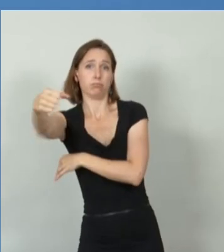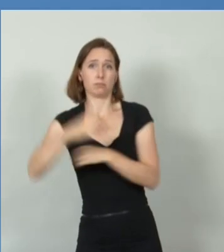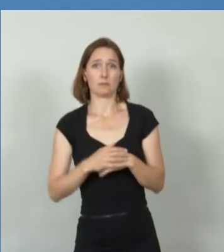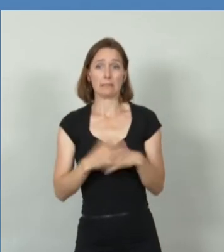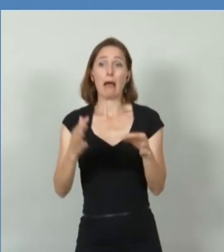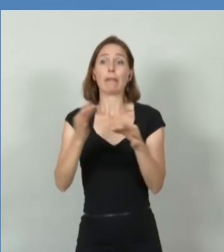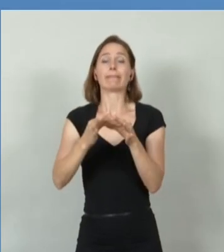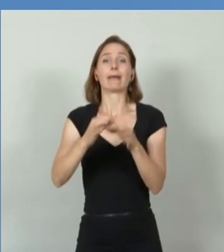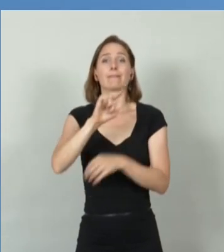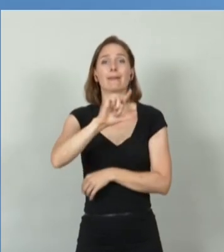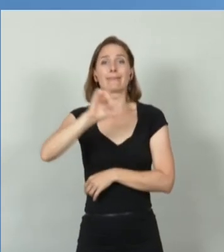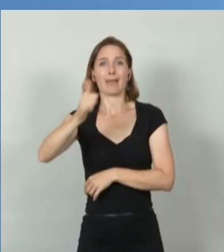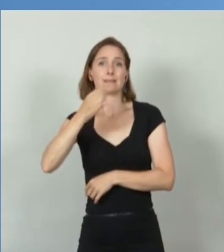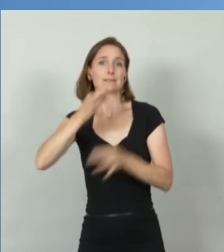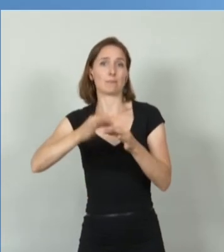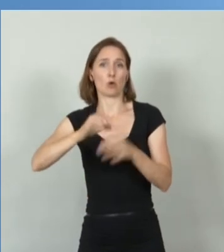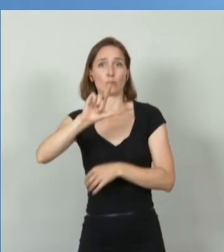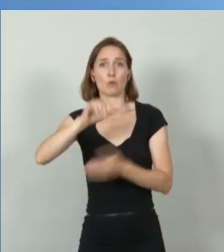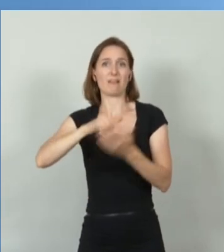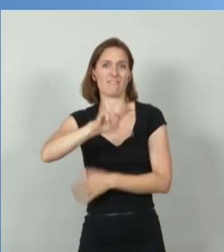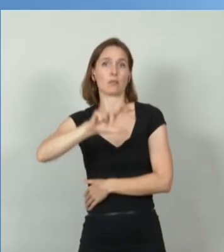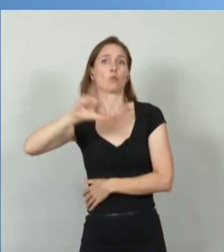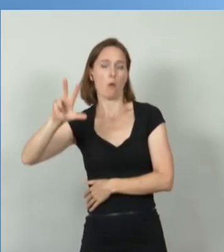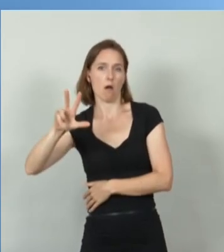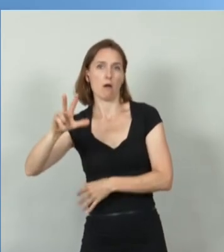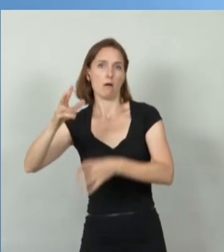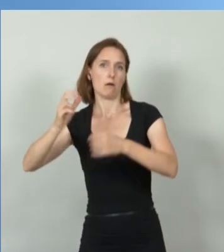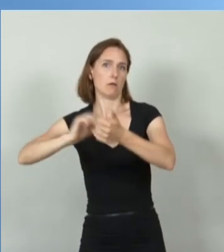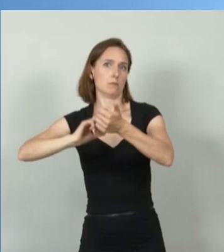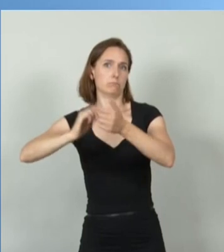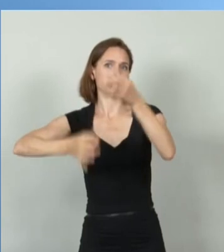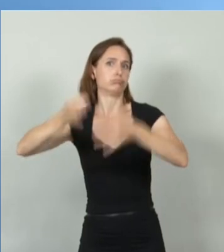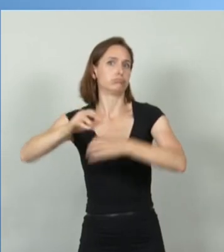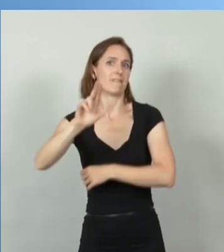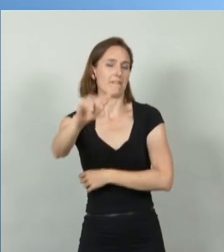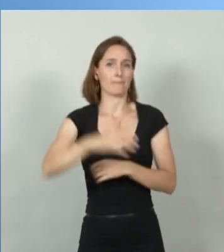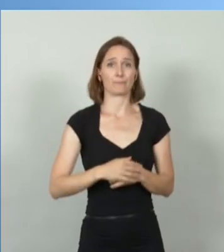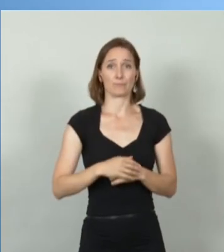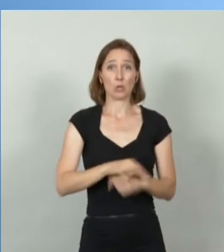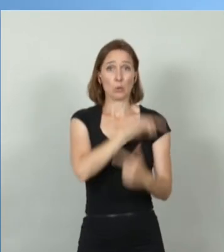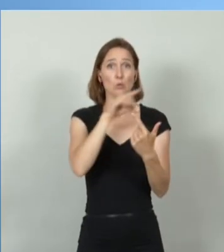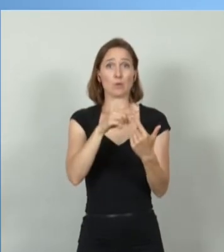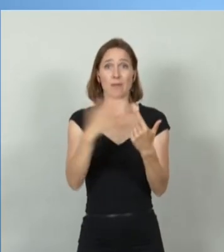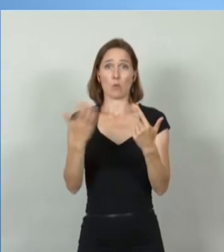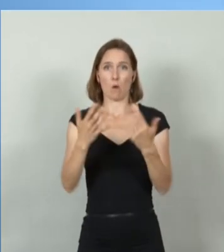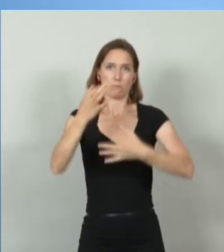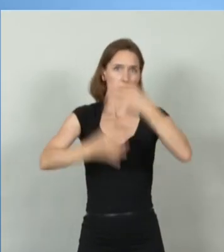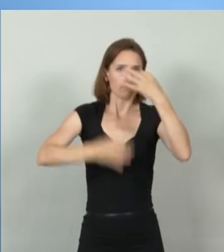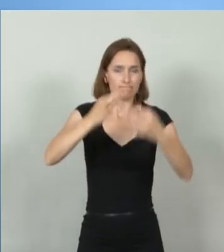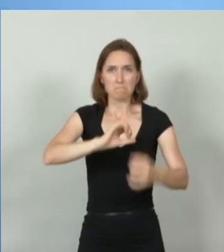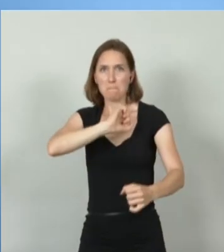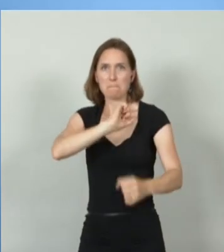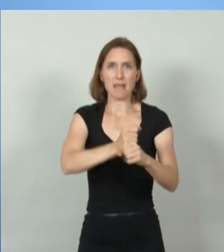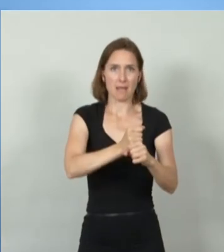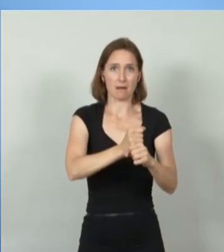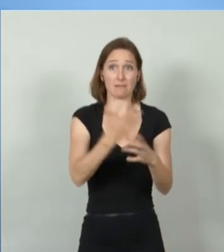2023 la deuxième procédure c'est une procédure pénale qui est à l'initiative des organisations syndicales pour